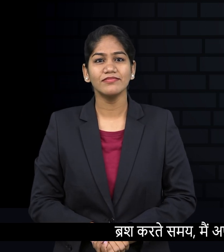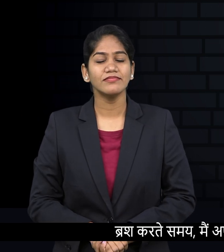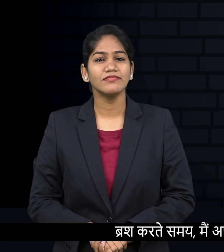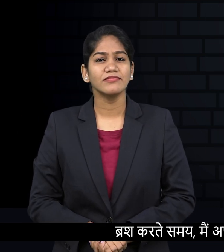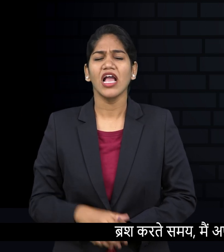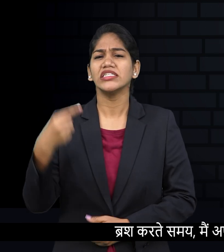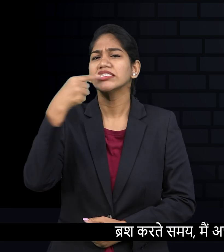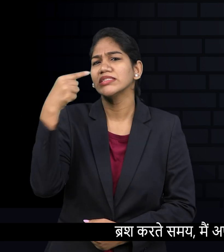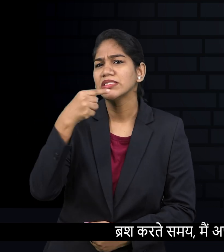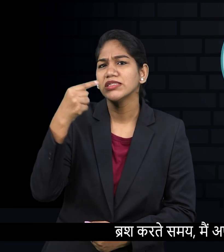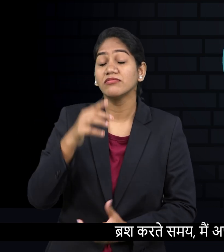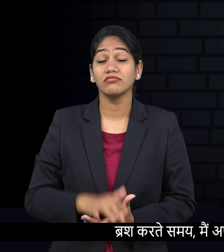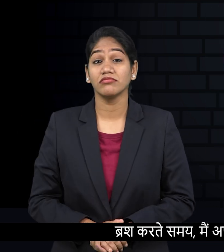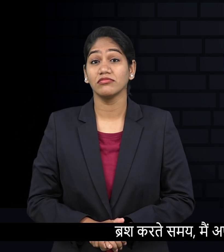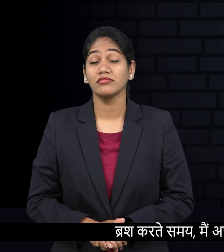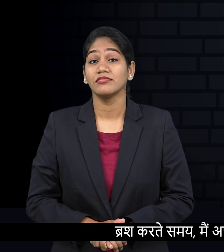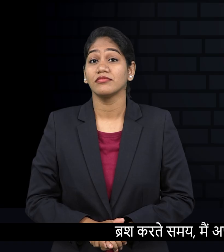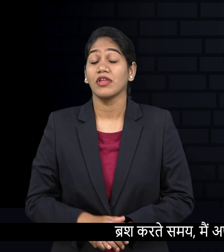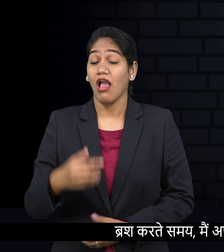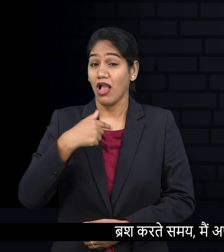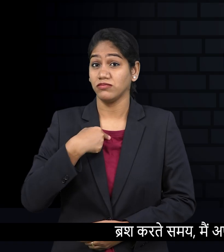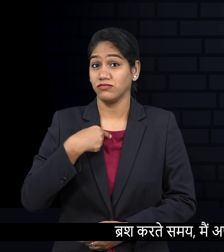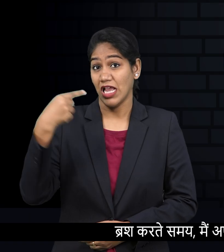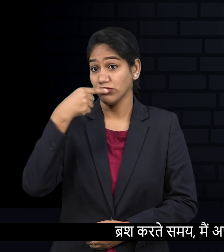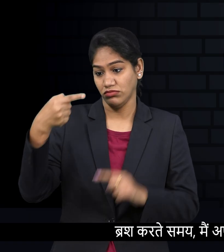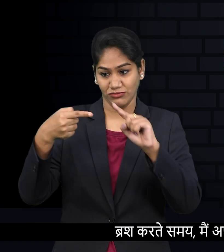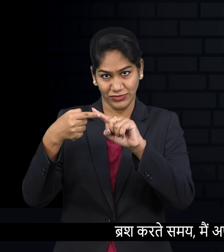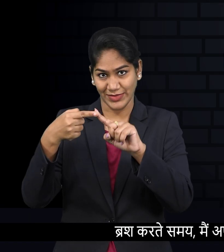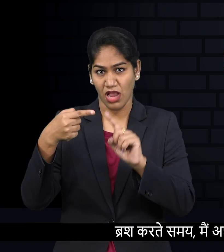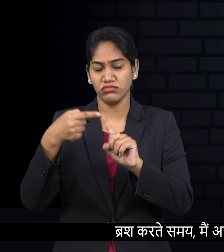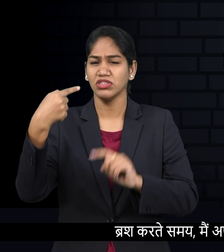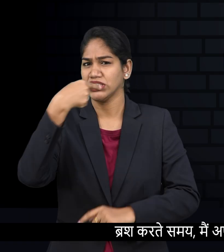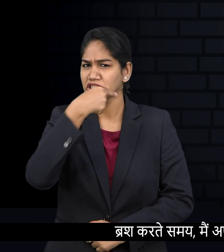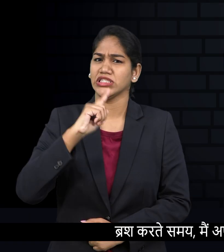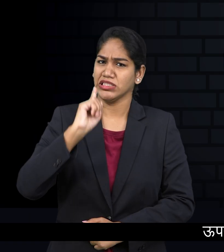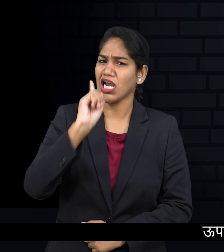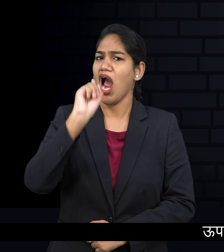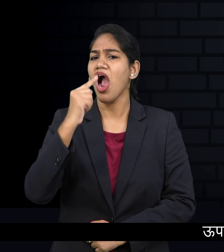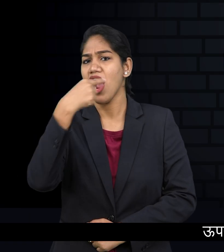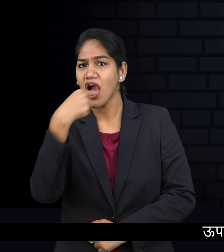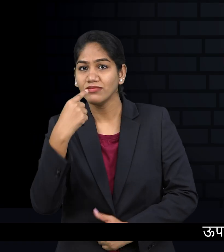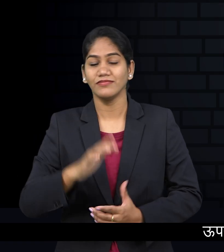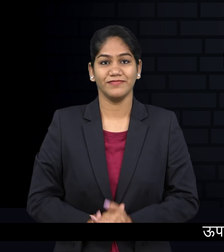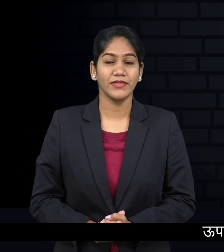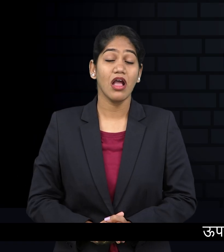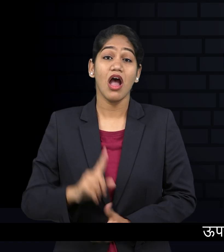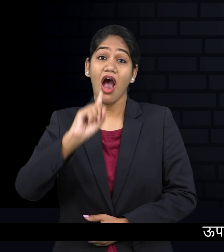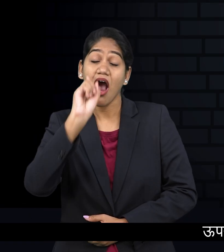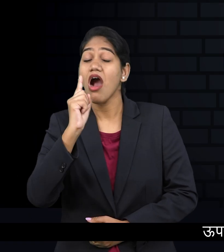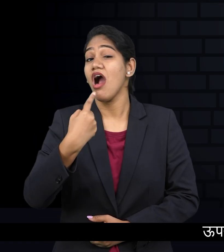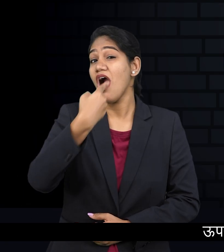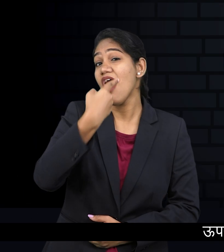ब्रश करते समय मैं अपने ब्रश को सभी कोनों तक ले जाता हूँ, ऊपर, नीचे और बगल